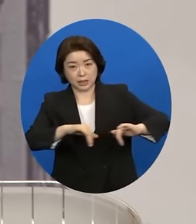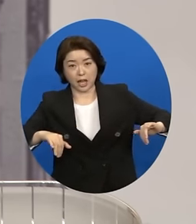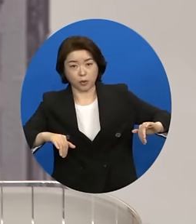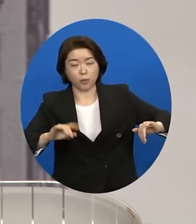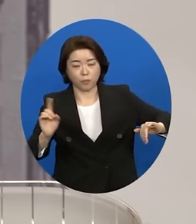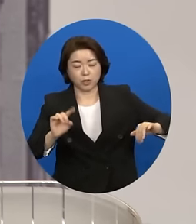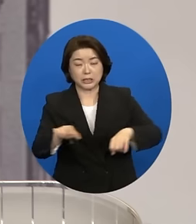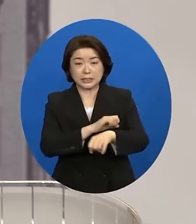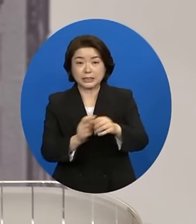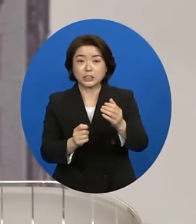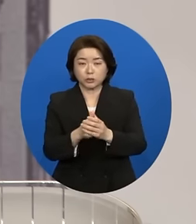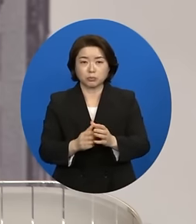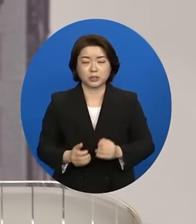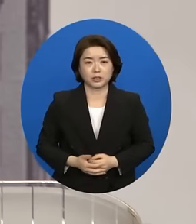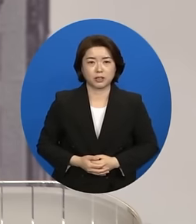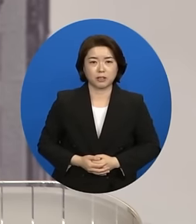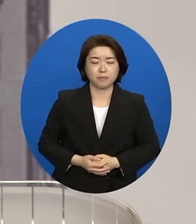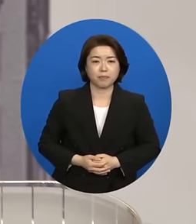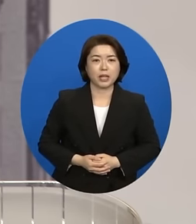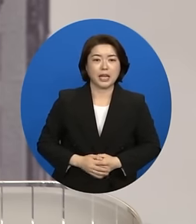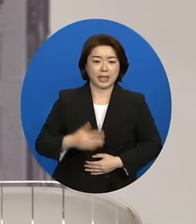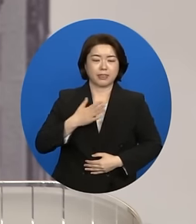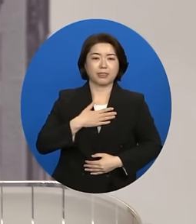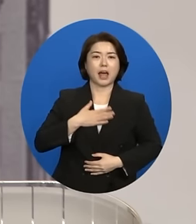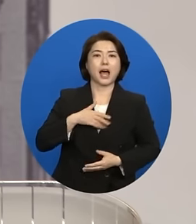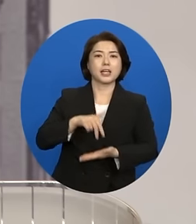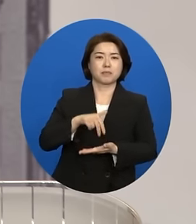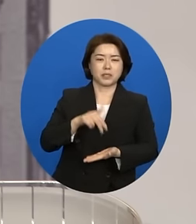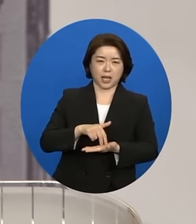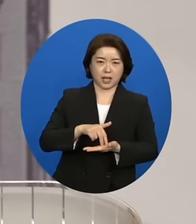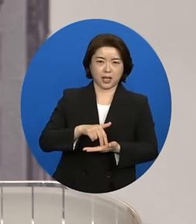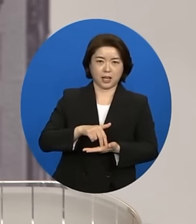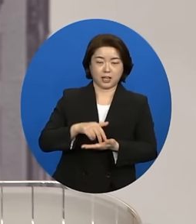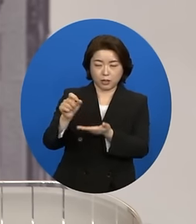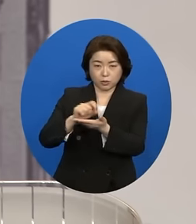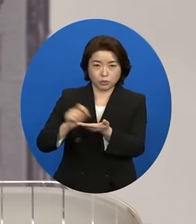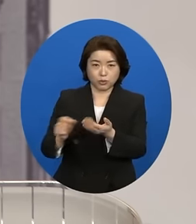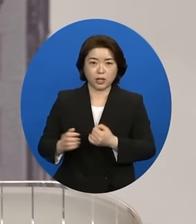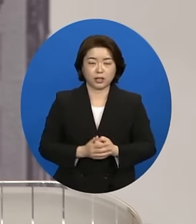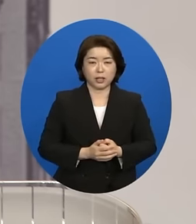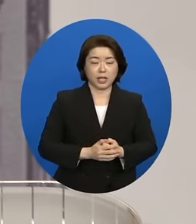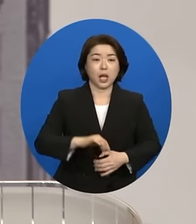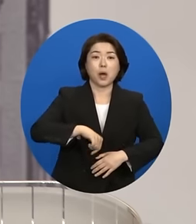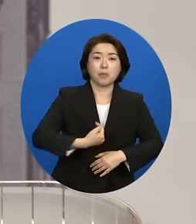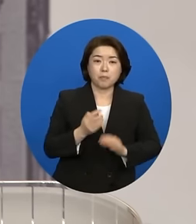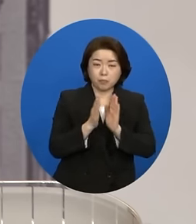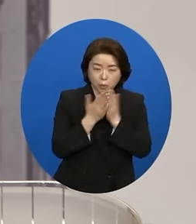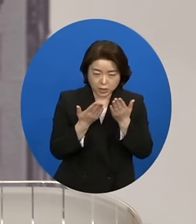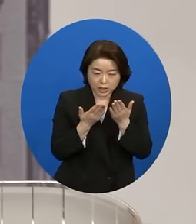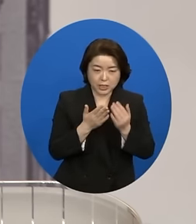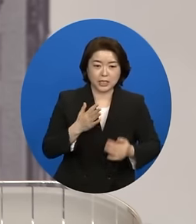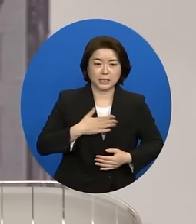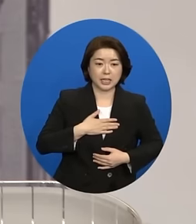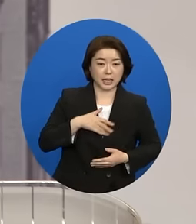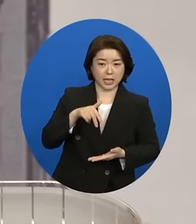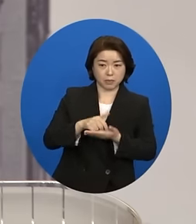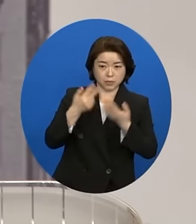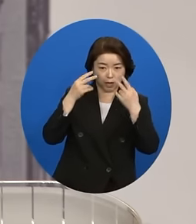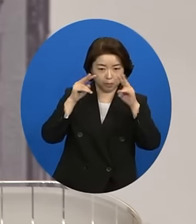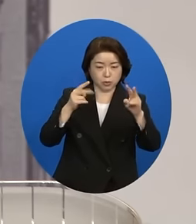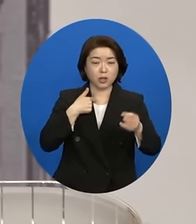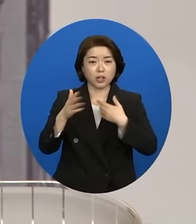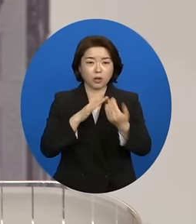왜냐하면 1인칭 시점으로 쓰여졌습니다. 느부갓네살 왕이 본인이 자기 관점에서 경험한